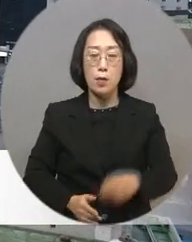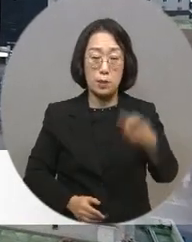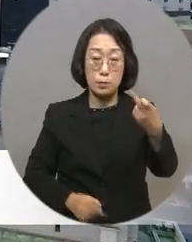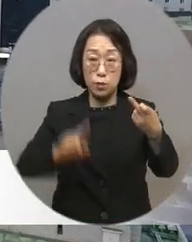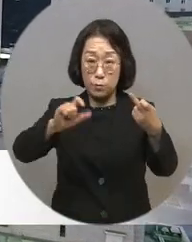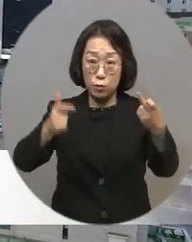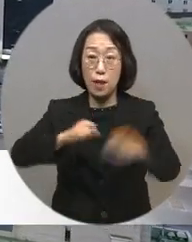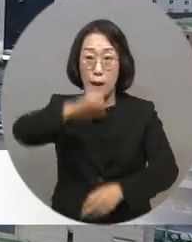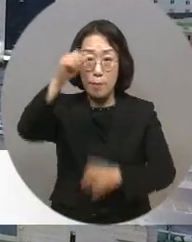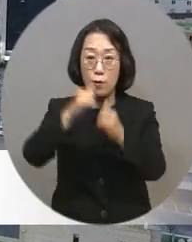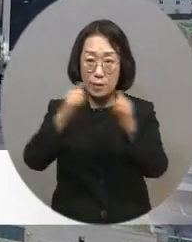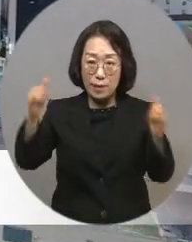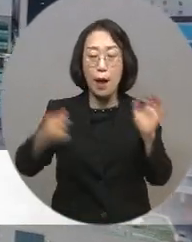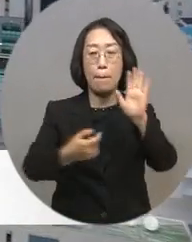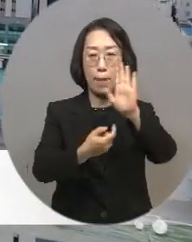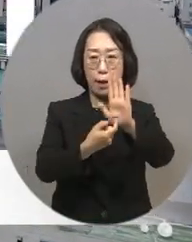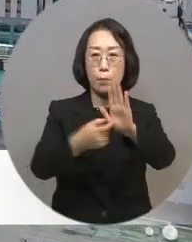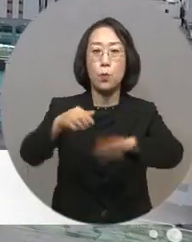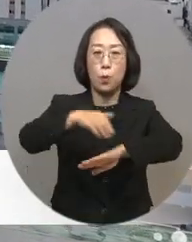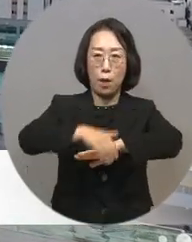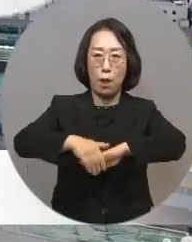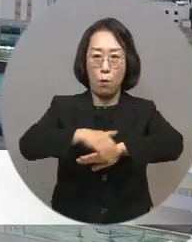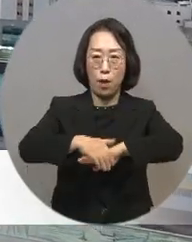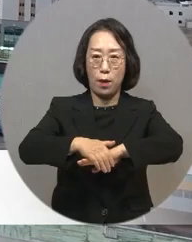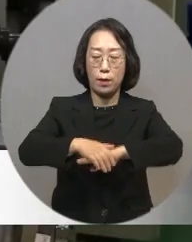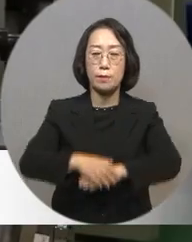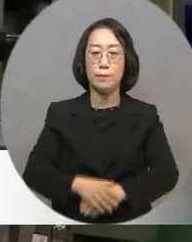최종 합격자를 발표할 예정입니다.